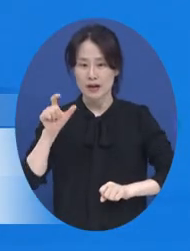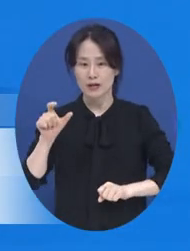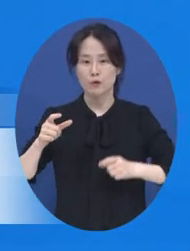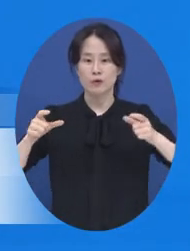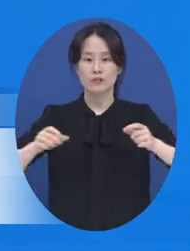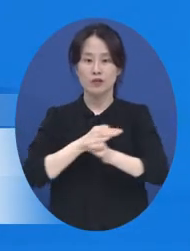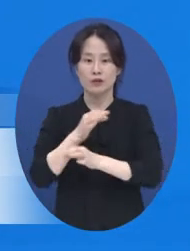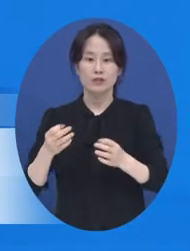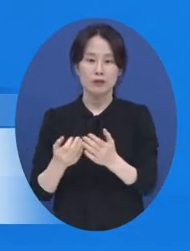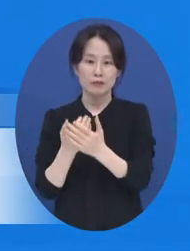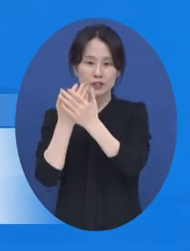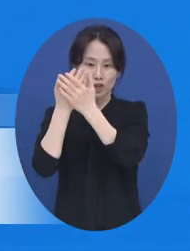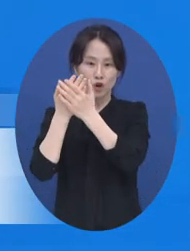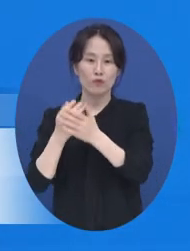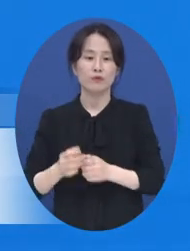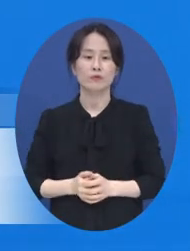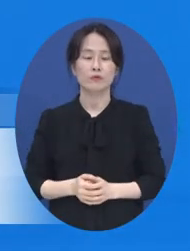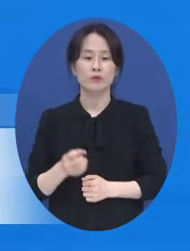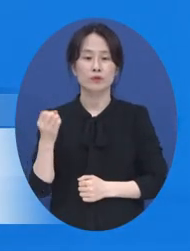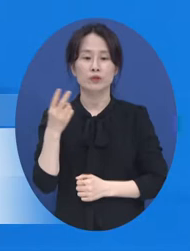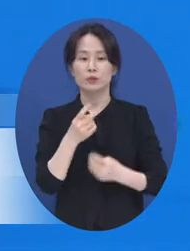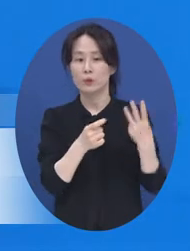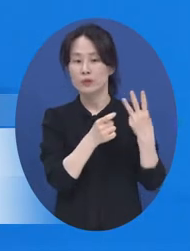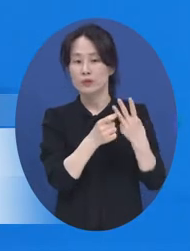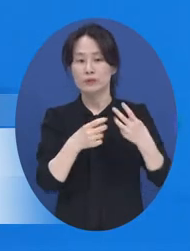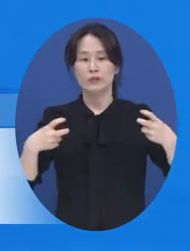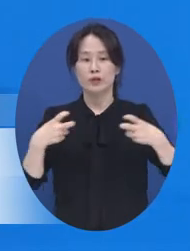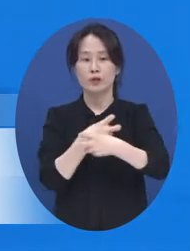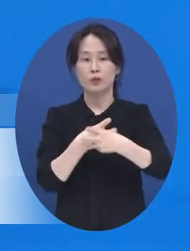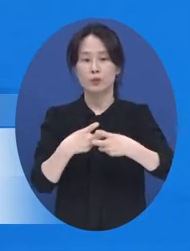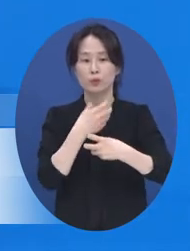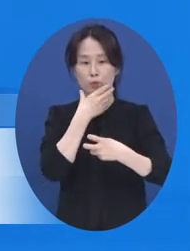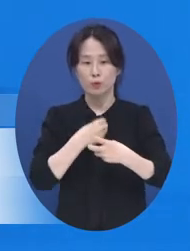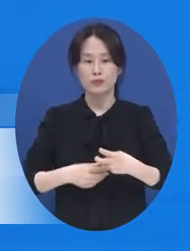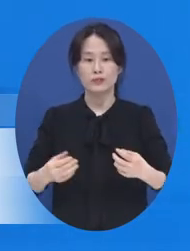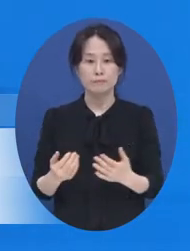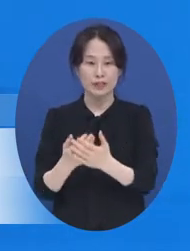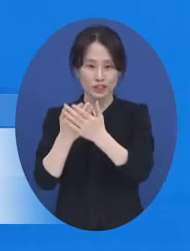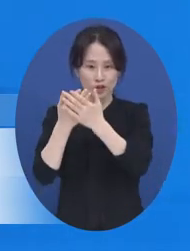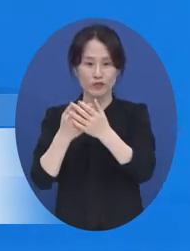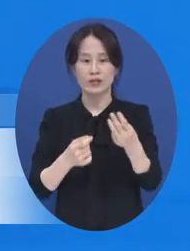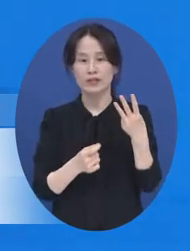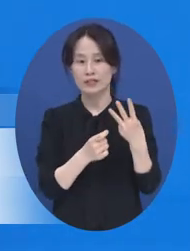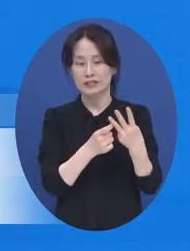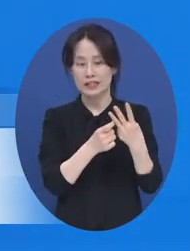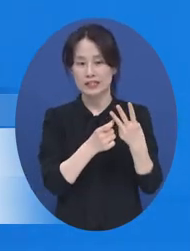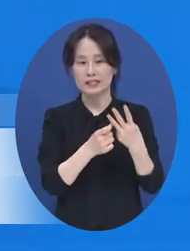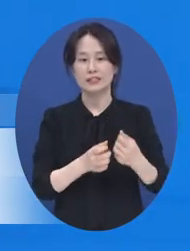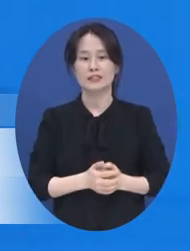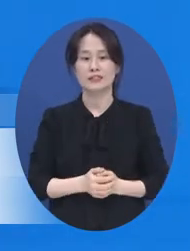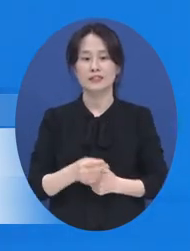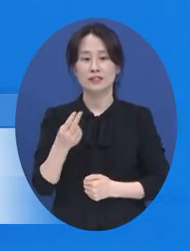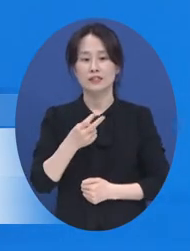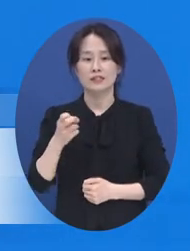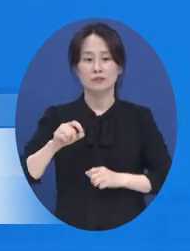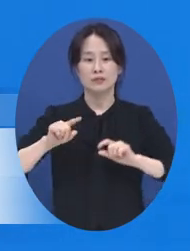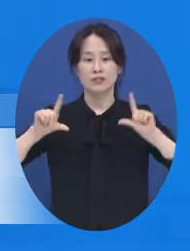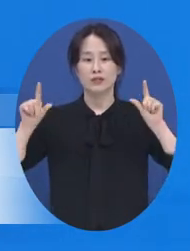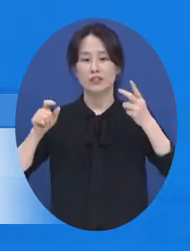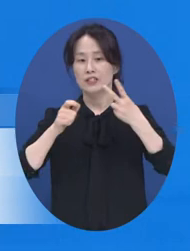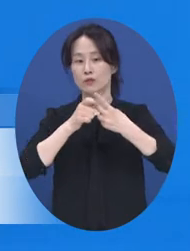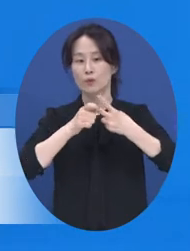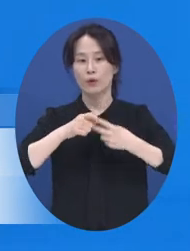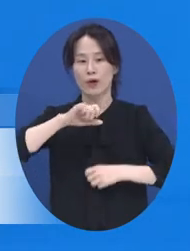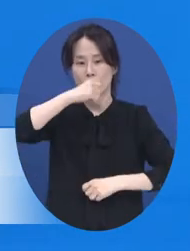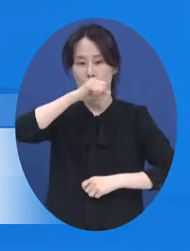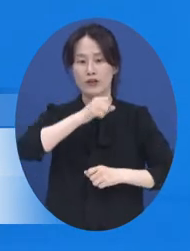강화, 지역경제 활성화 기반 육성, 도민 교통복지 증진에 중점을 둔